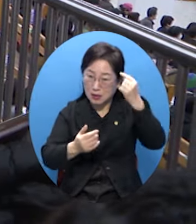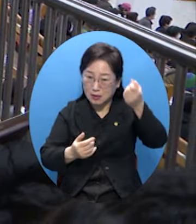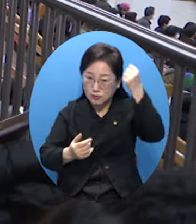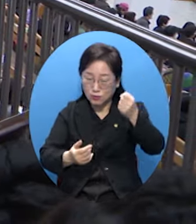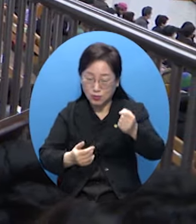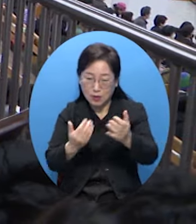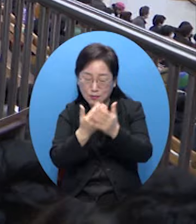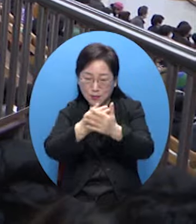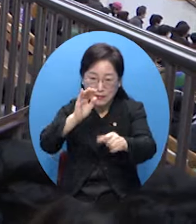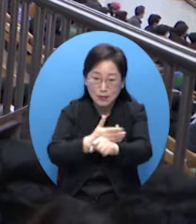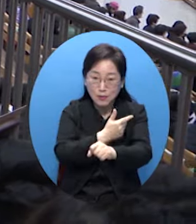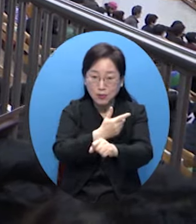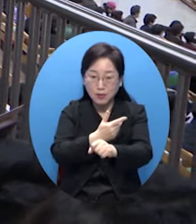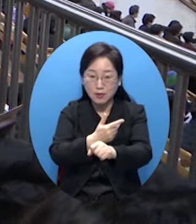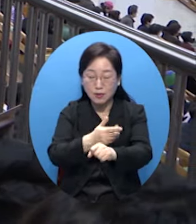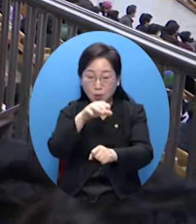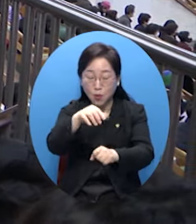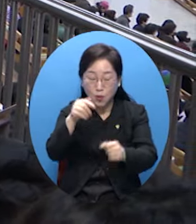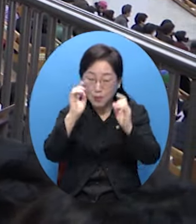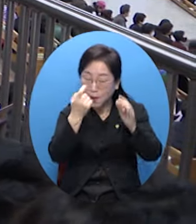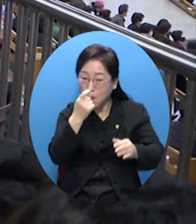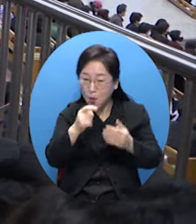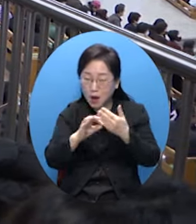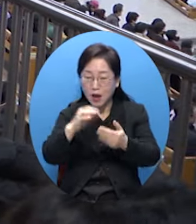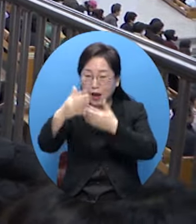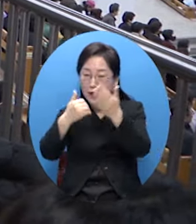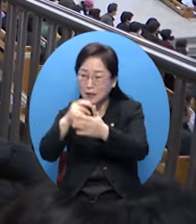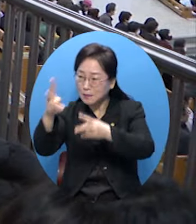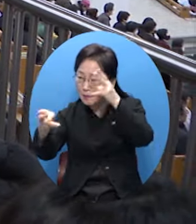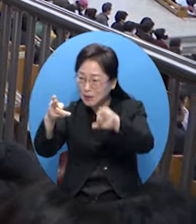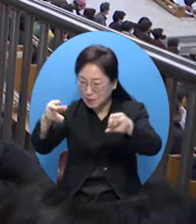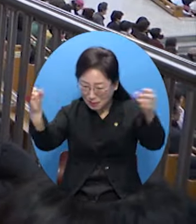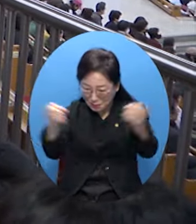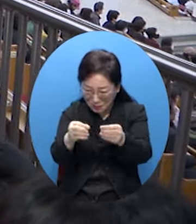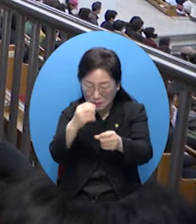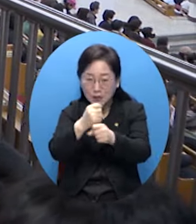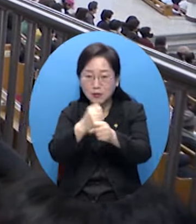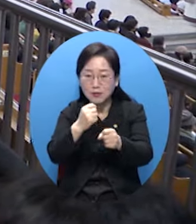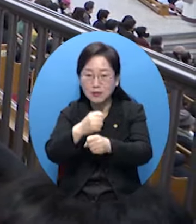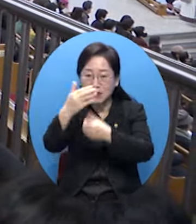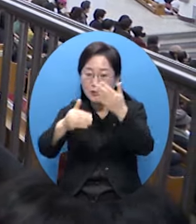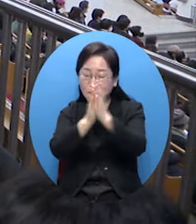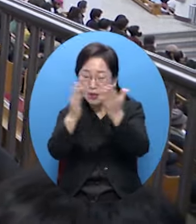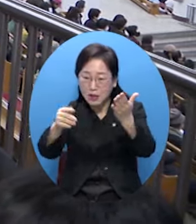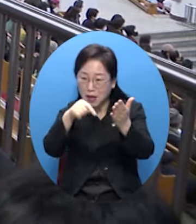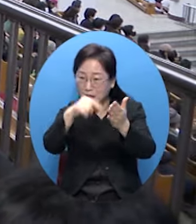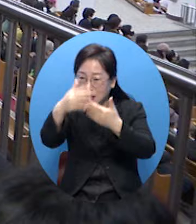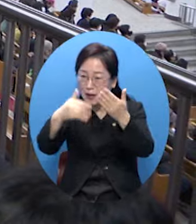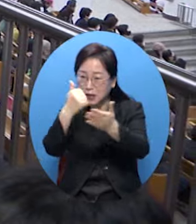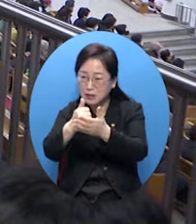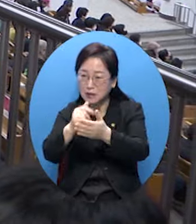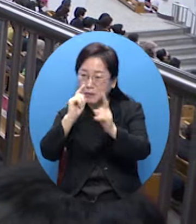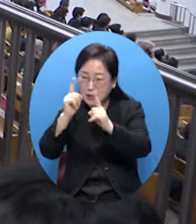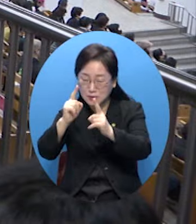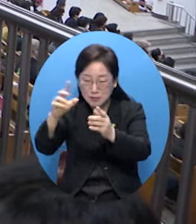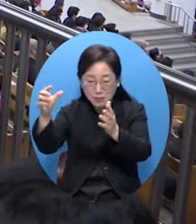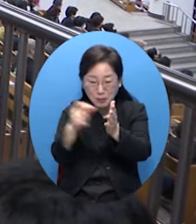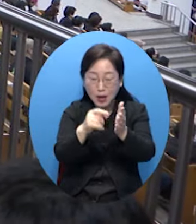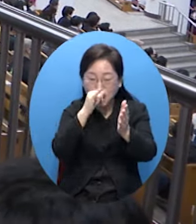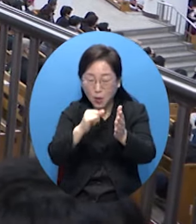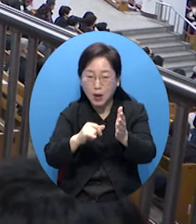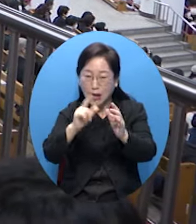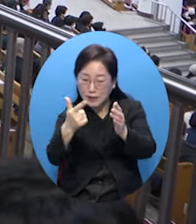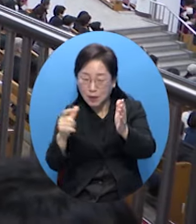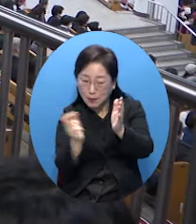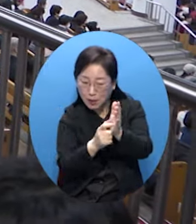성경이 뭐 편집되어서 만들어졌다 성경 안에 하나님의 말씀이 있고 말씀 아닌 부분이 있다 그래서 말씀 아닌 부분을 좀 빼내야 된다 성경